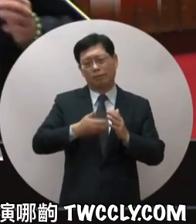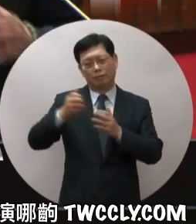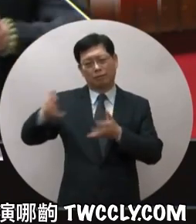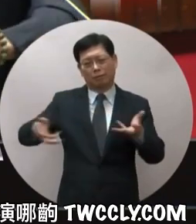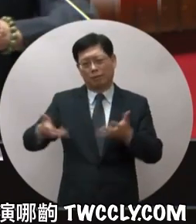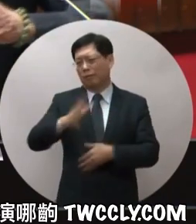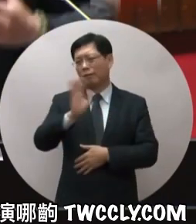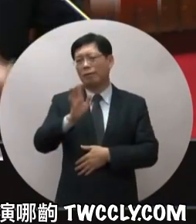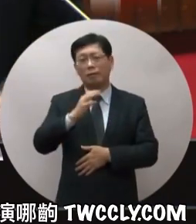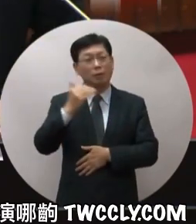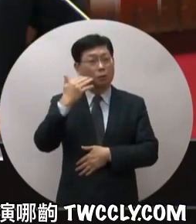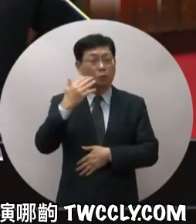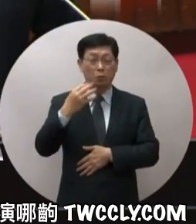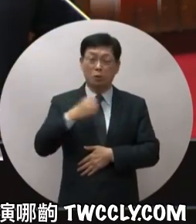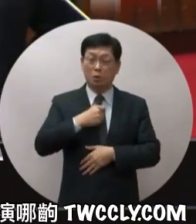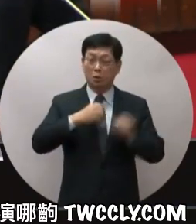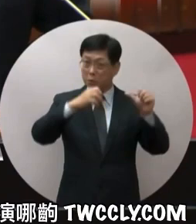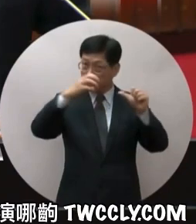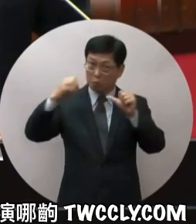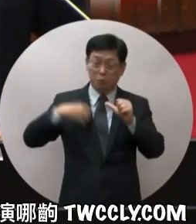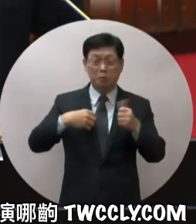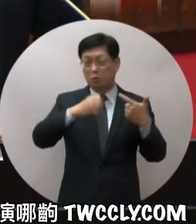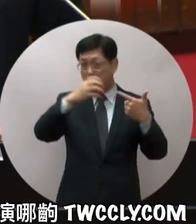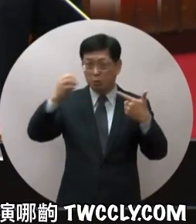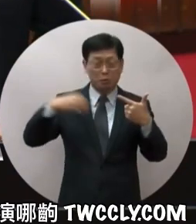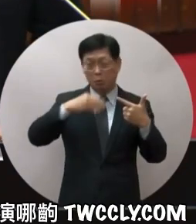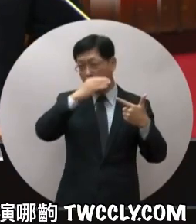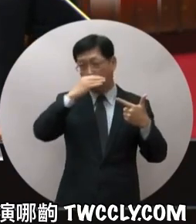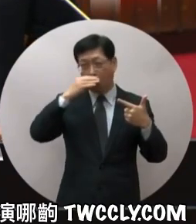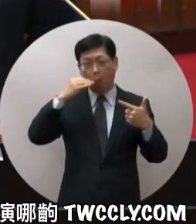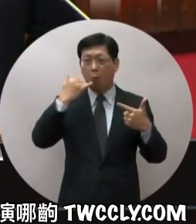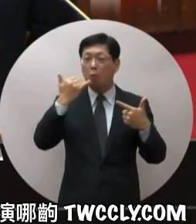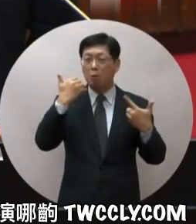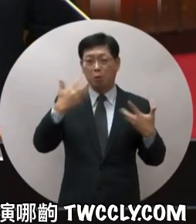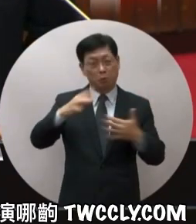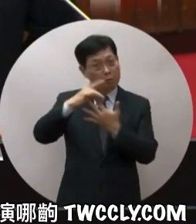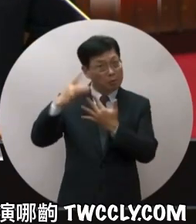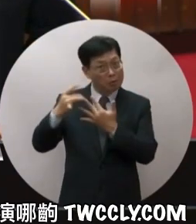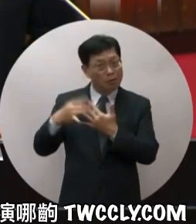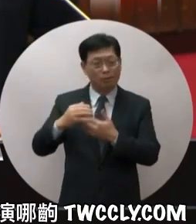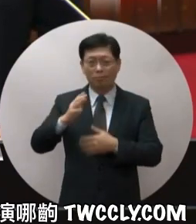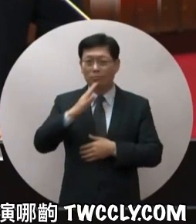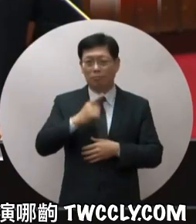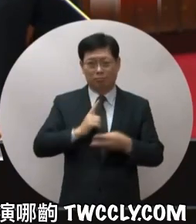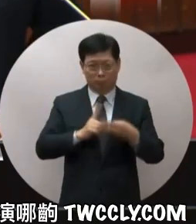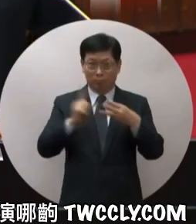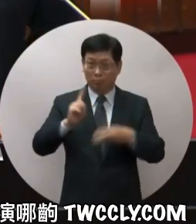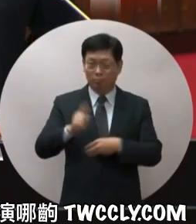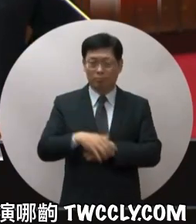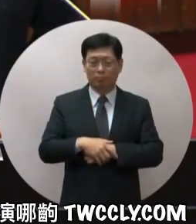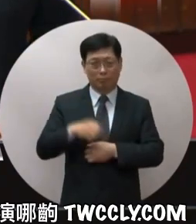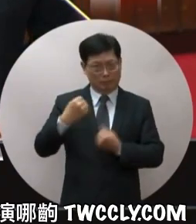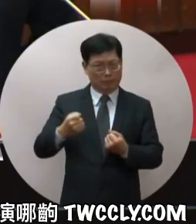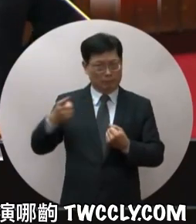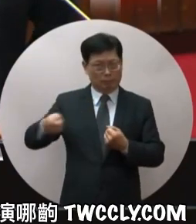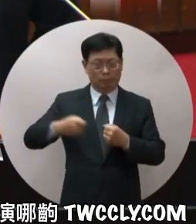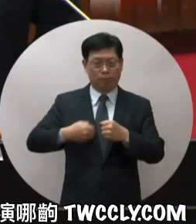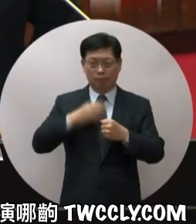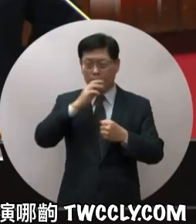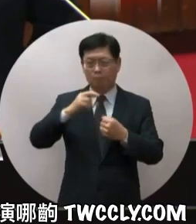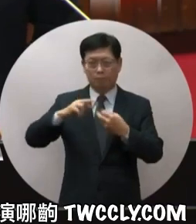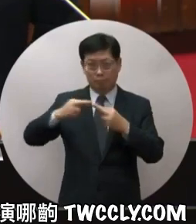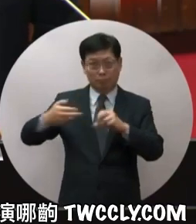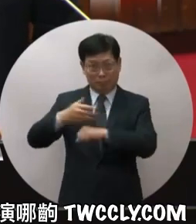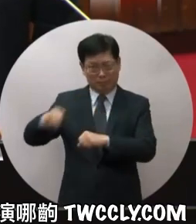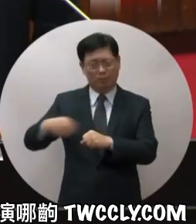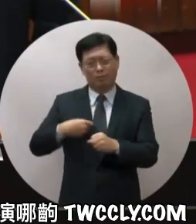店他們要帶五星級的也好六星級的也好都可以有很多選擇但是重點是流球它本身的範